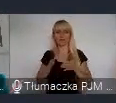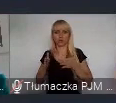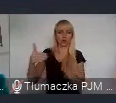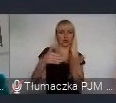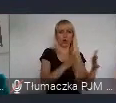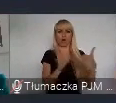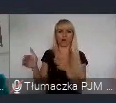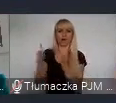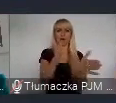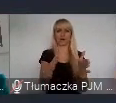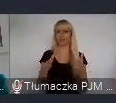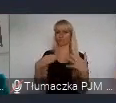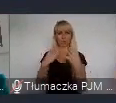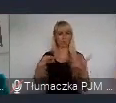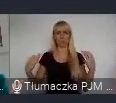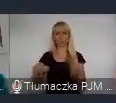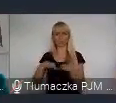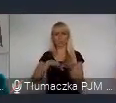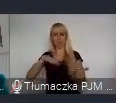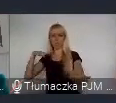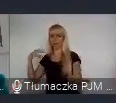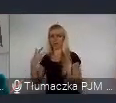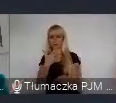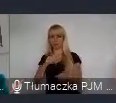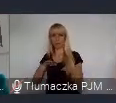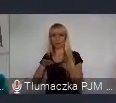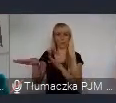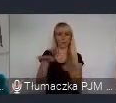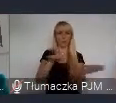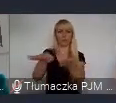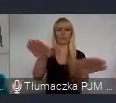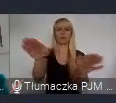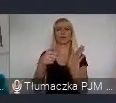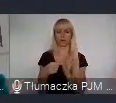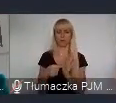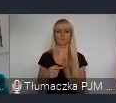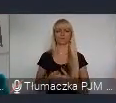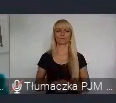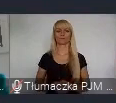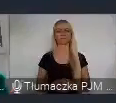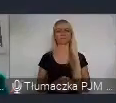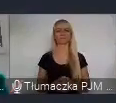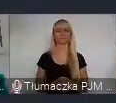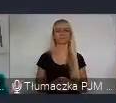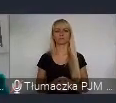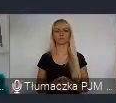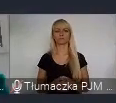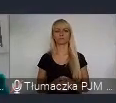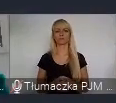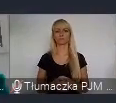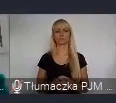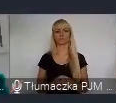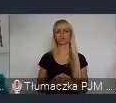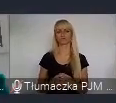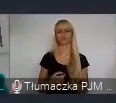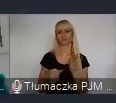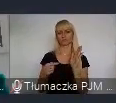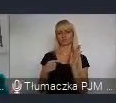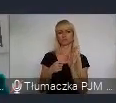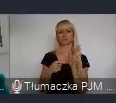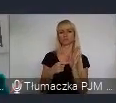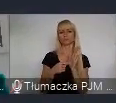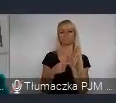właśnie niechronionych uczestników ruchu drogowego, czyli mówiąc krótko, coraz bardziej popularne UNERFy,